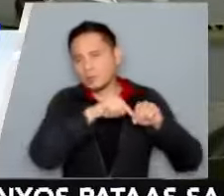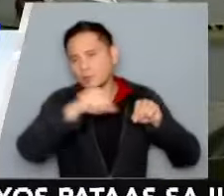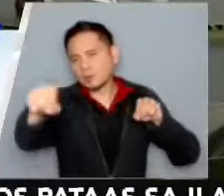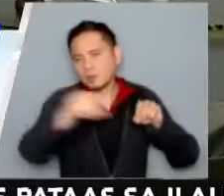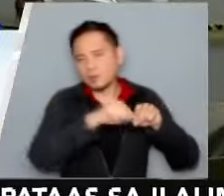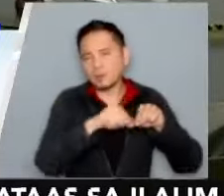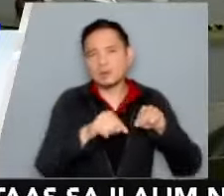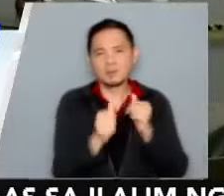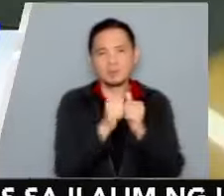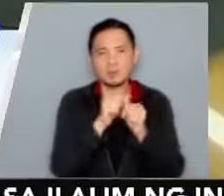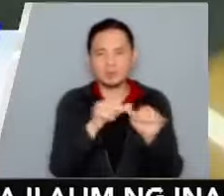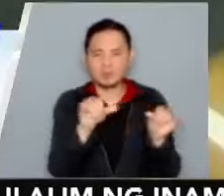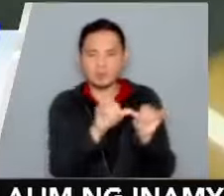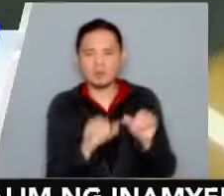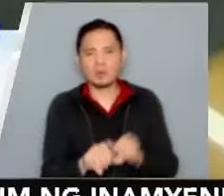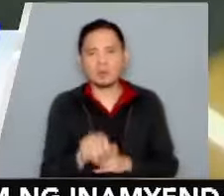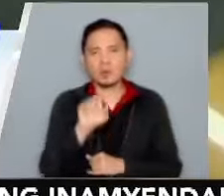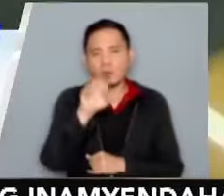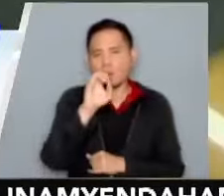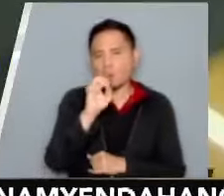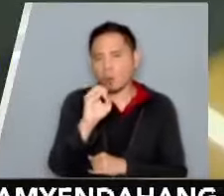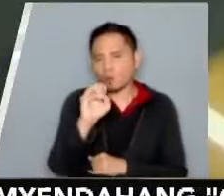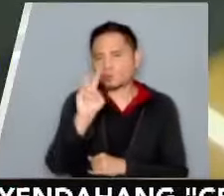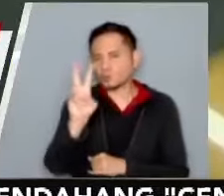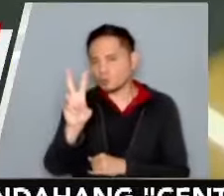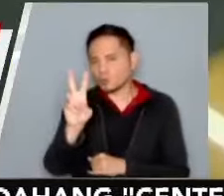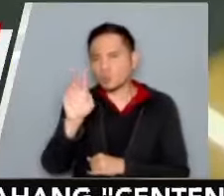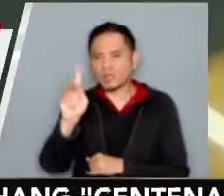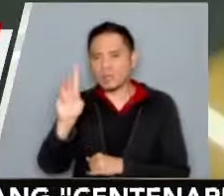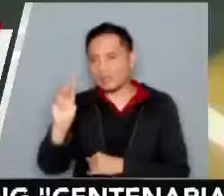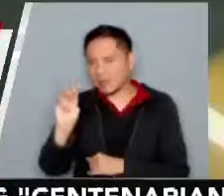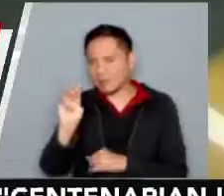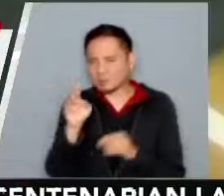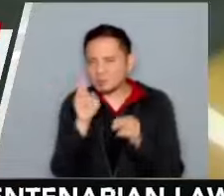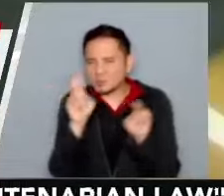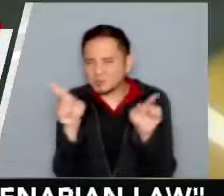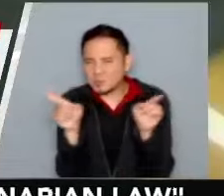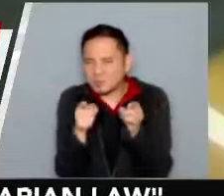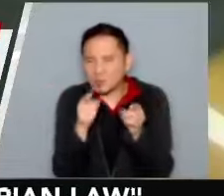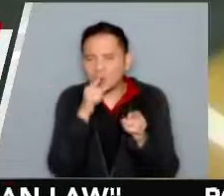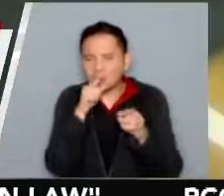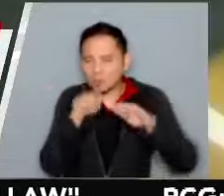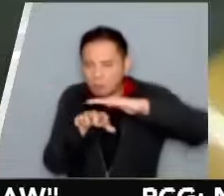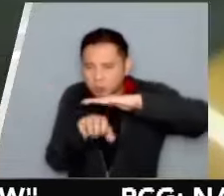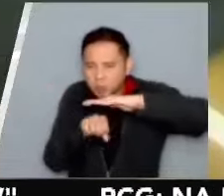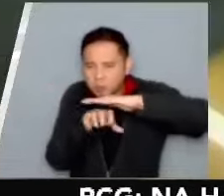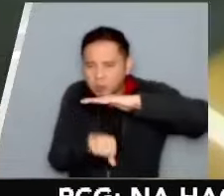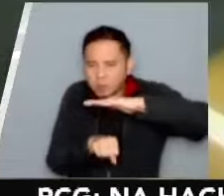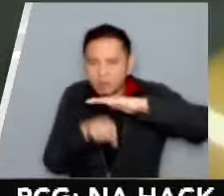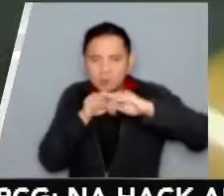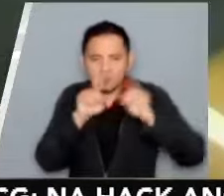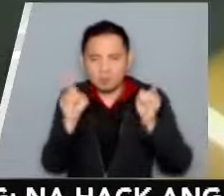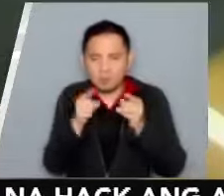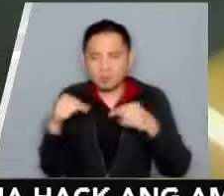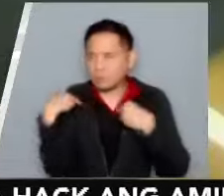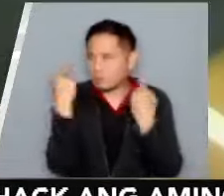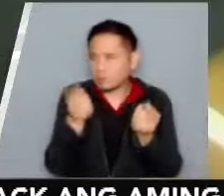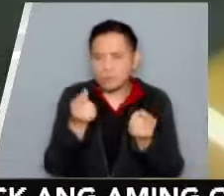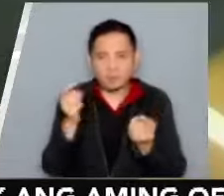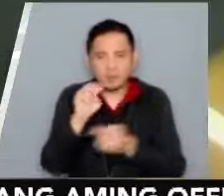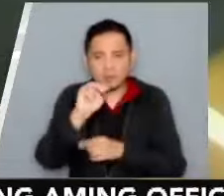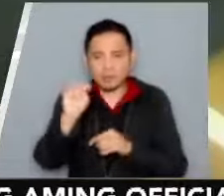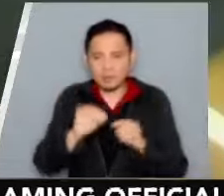ang nahuhukay. Nasa lampas kalahating kilometro na ang nabubutas dito sa Metro Manila Subway at ayon sa Department of Transportation,